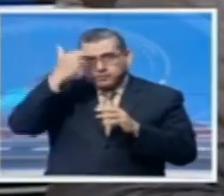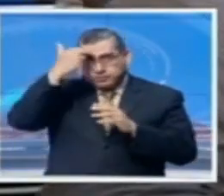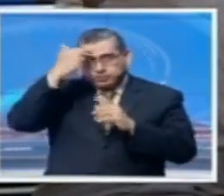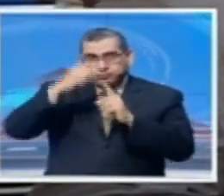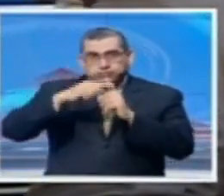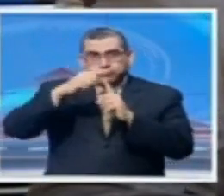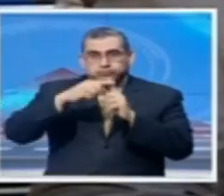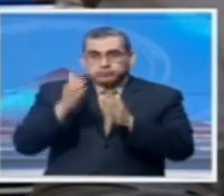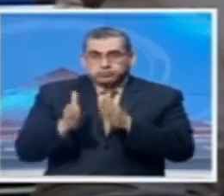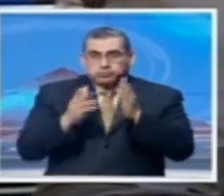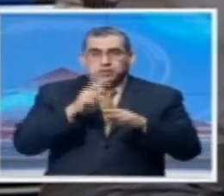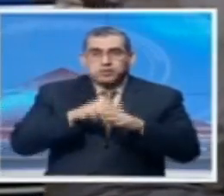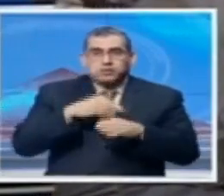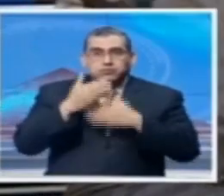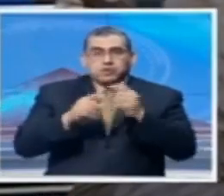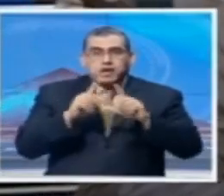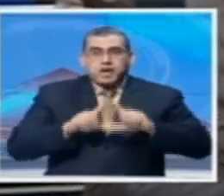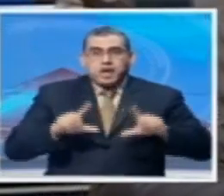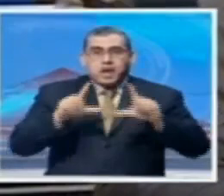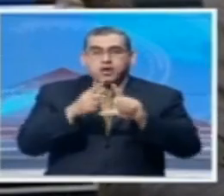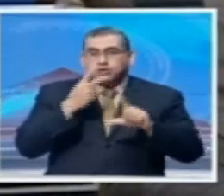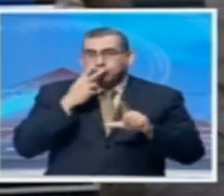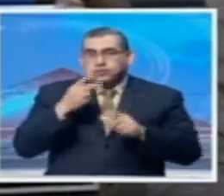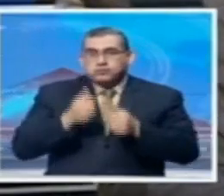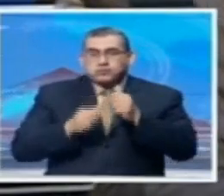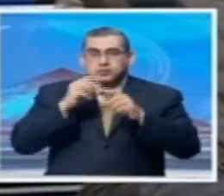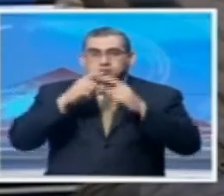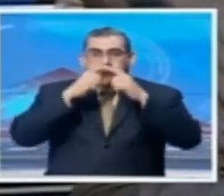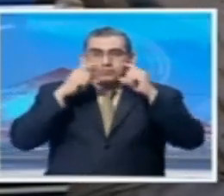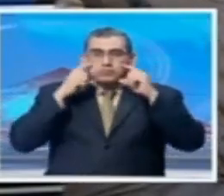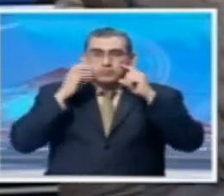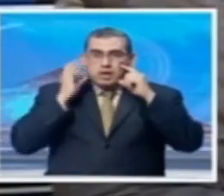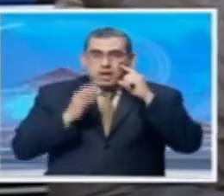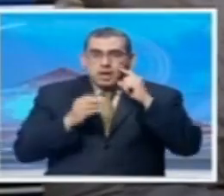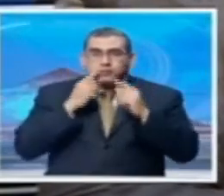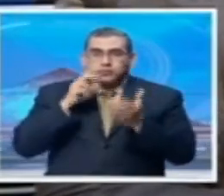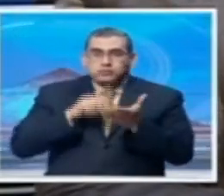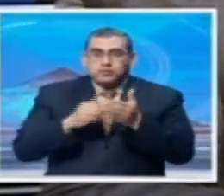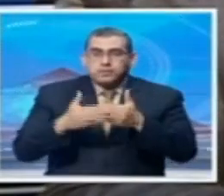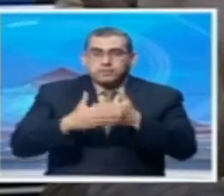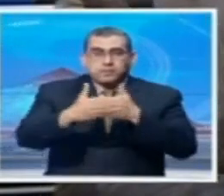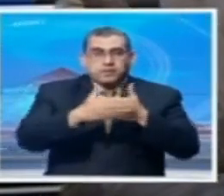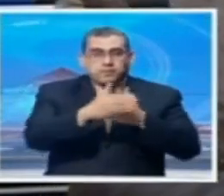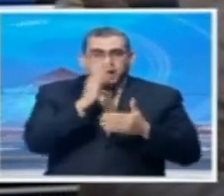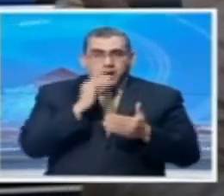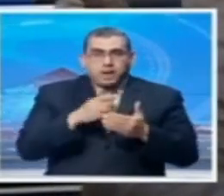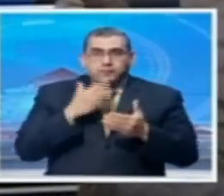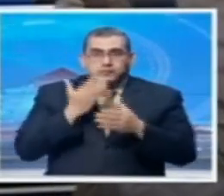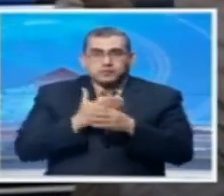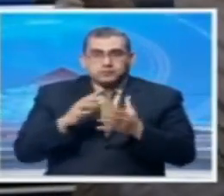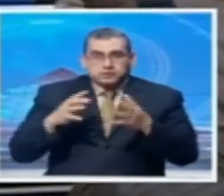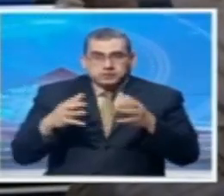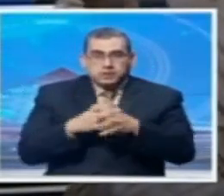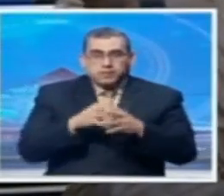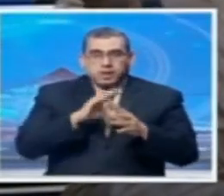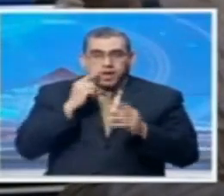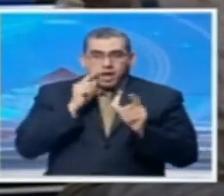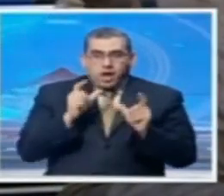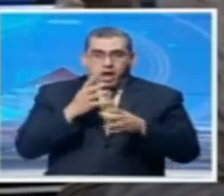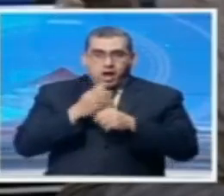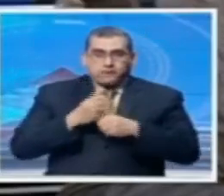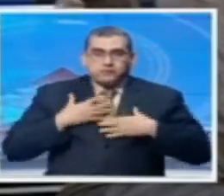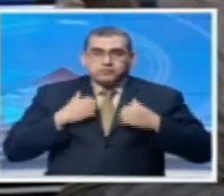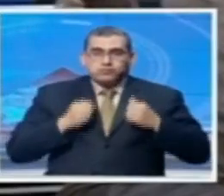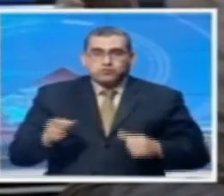مرورا بهذه الإجراءات داخل اللجان من حيث ضرورة ارتداء الكمامات ومسألة التباعد الاجتماعي، حرصا وحفاظا على سلامة